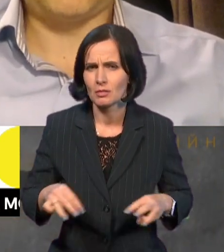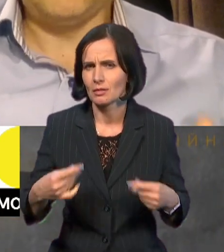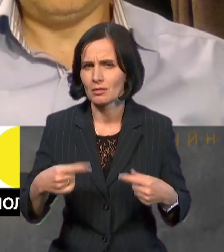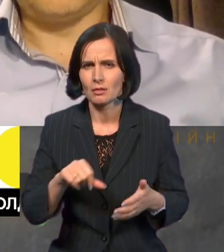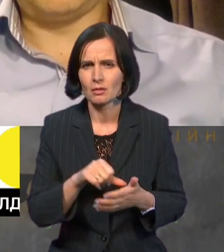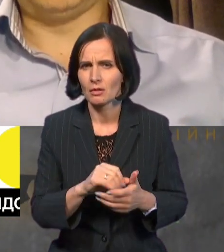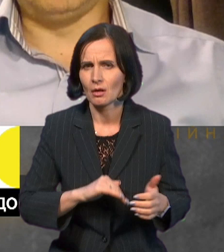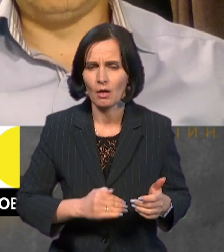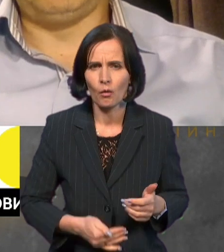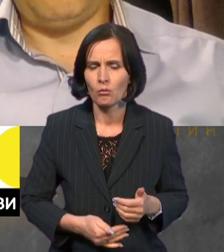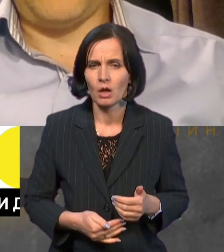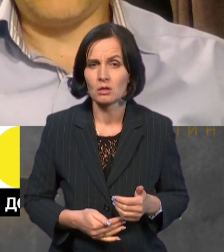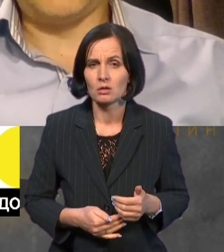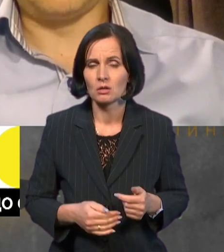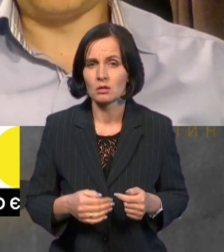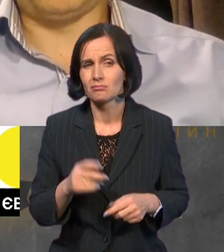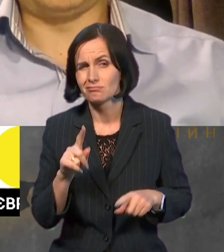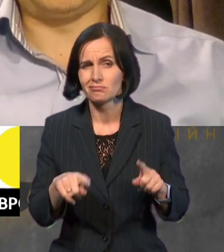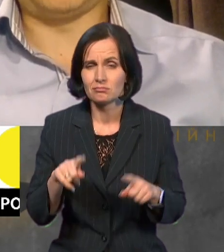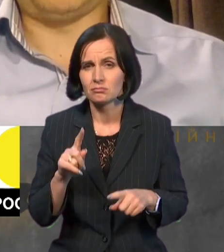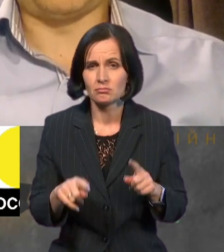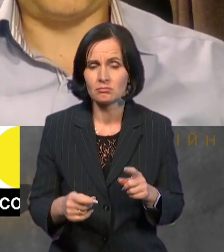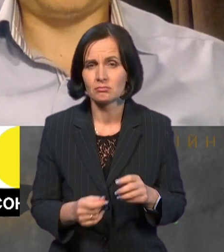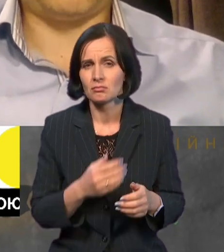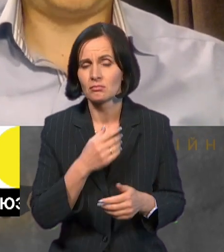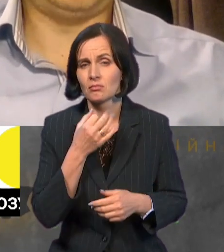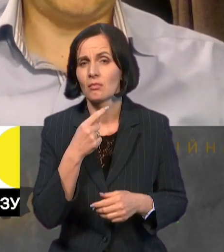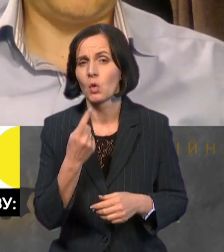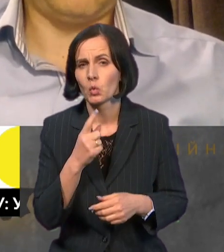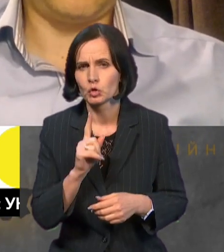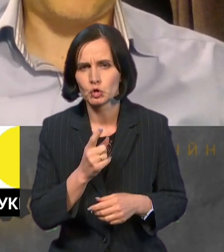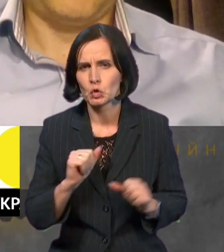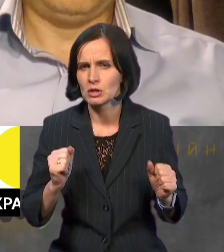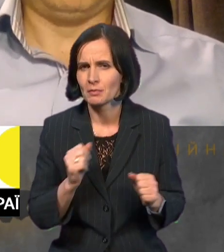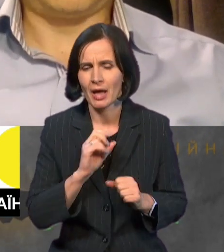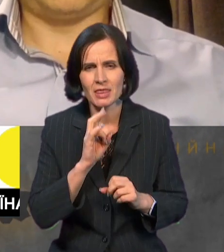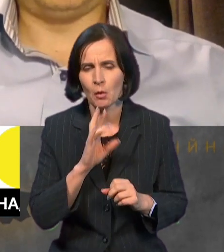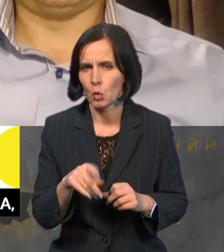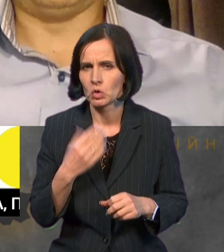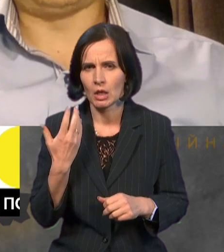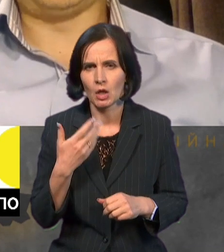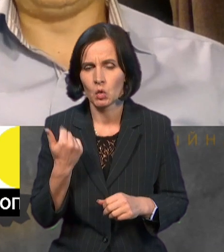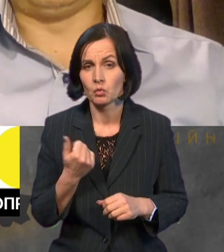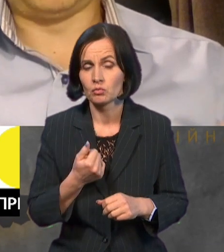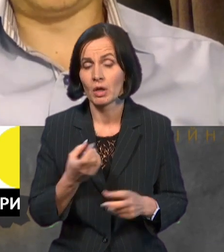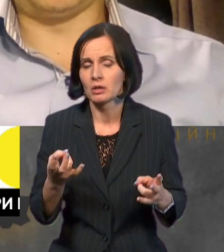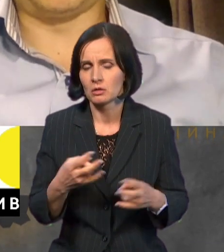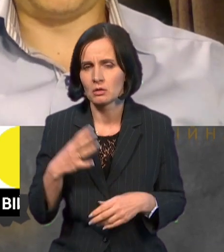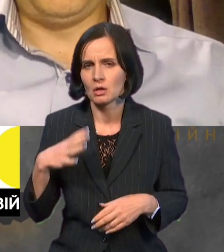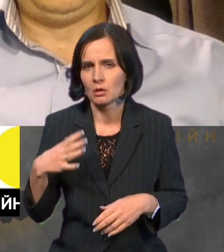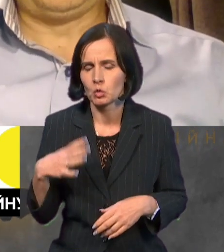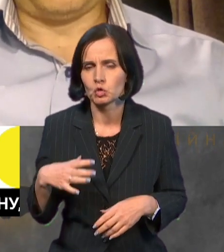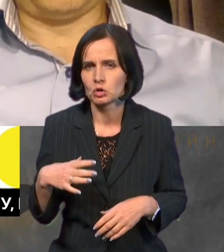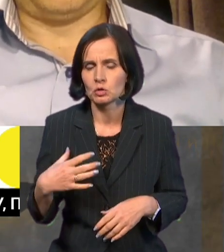компанії, так, вони періодично, так, ми бачимо такі заяви про те, що зима не буде легкою, так, вона варто очікувати, скажімо